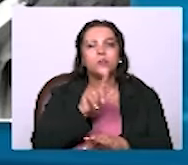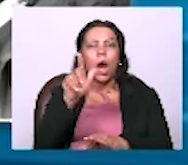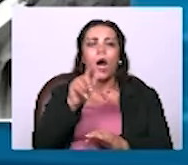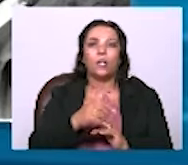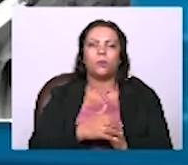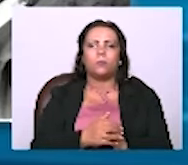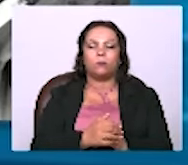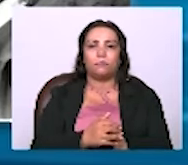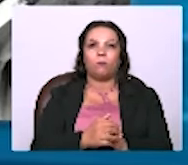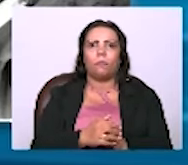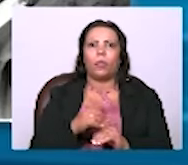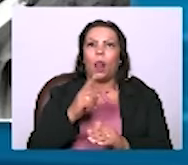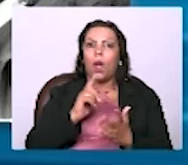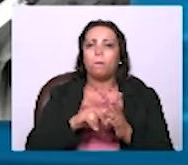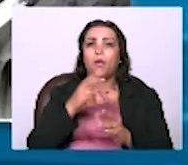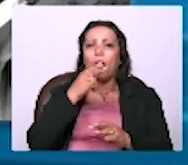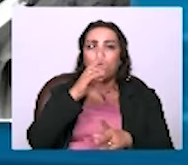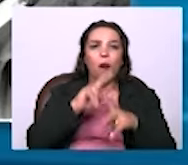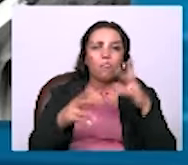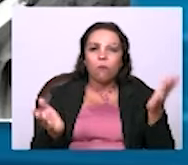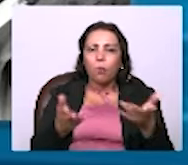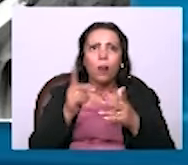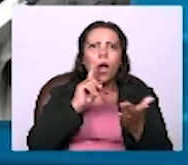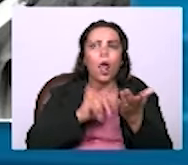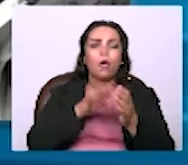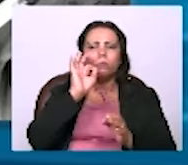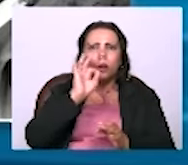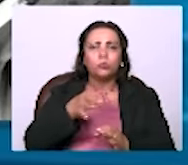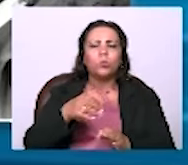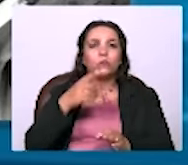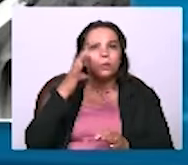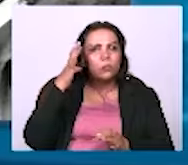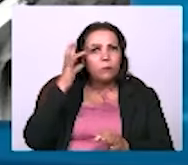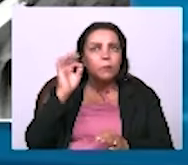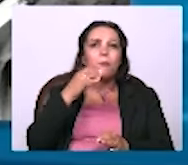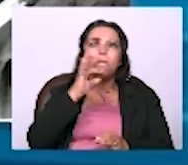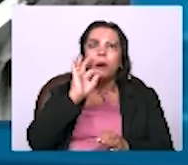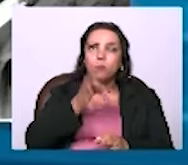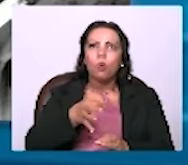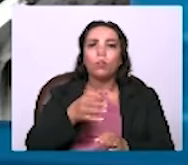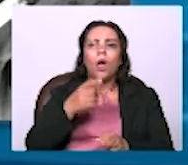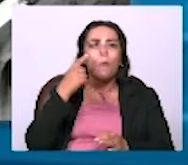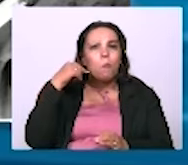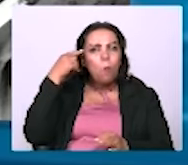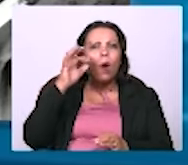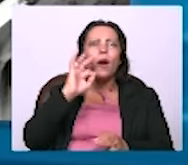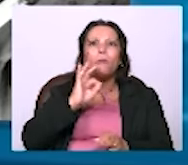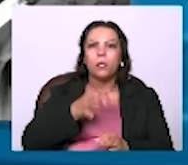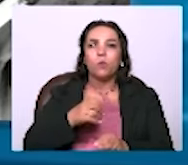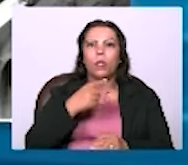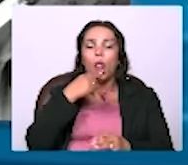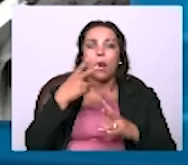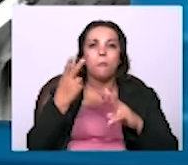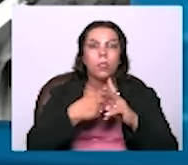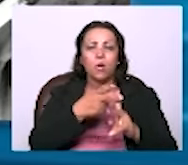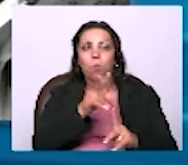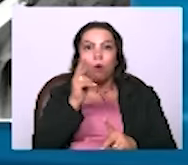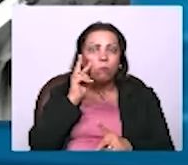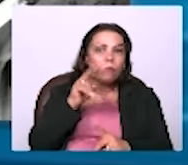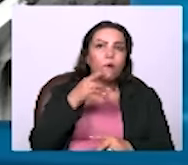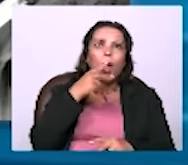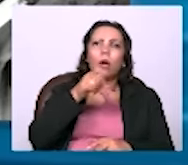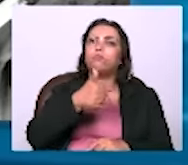الكلام تخليك مقنع اكتر تعرف تثبت وجهه نظرك اكت تخليك عقلاني اكثر الناس تحترم رايك